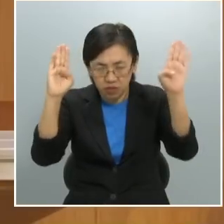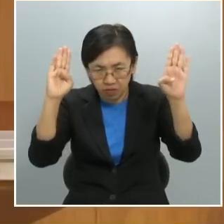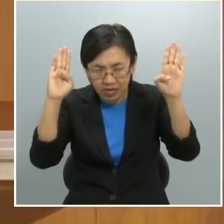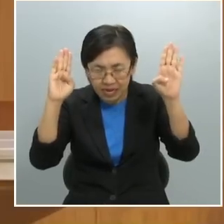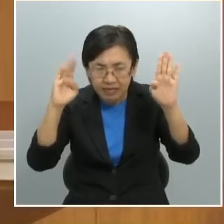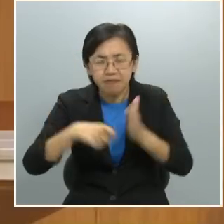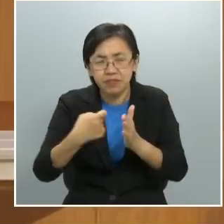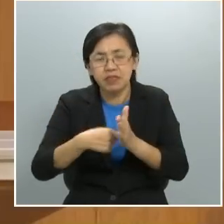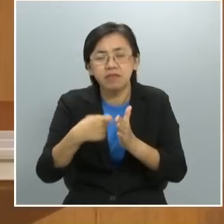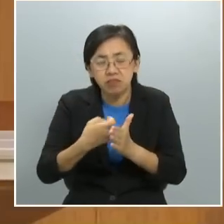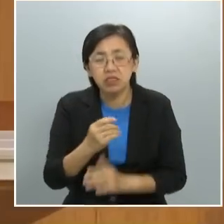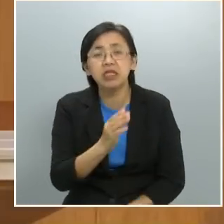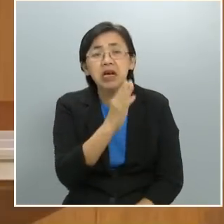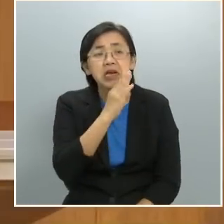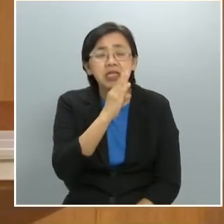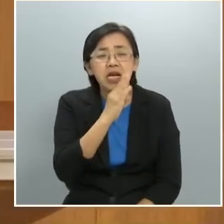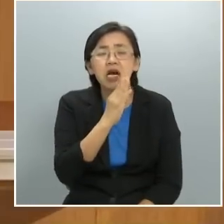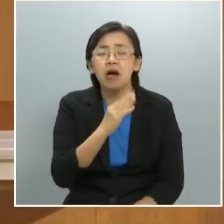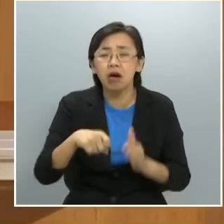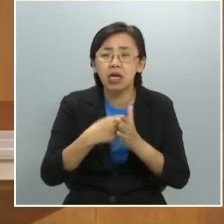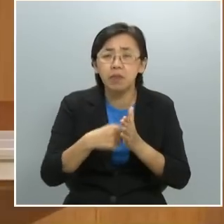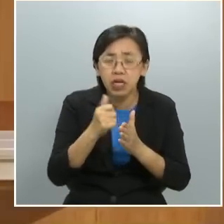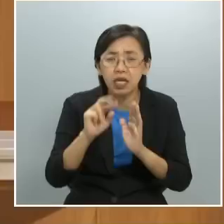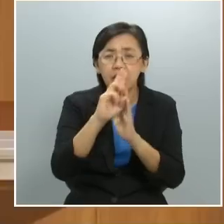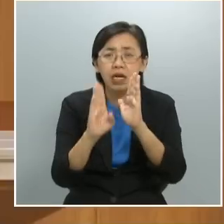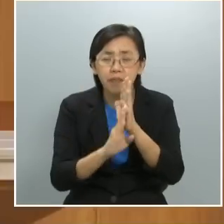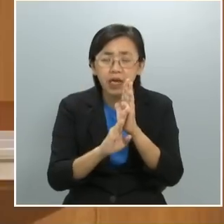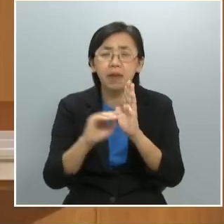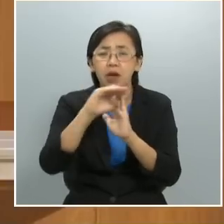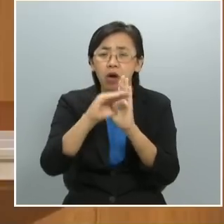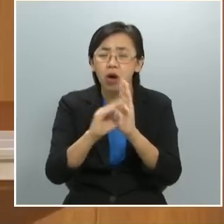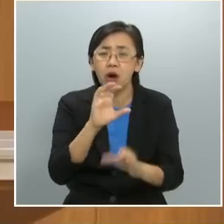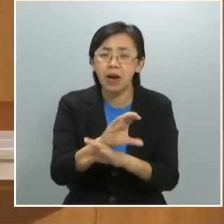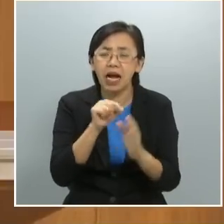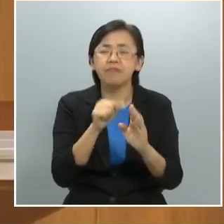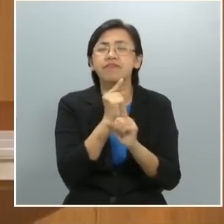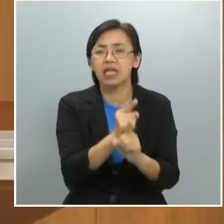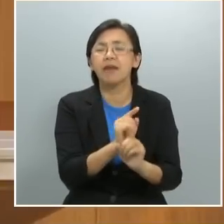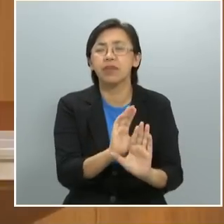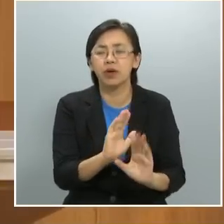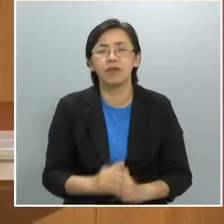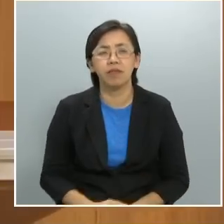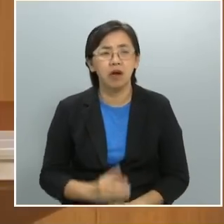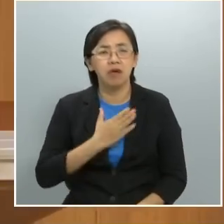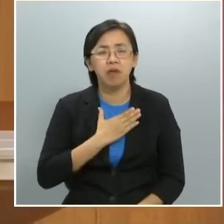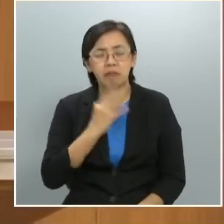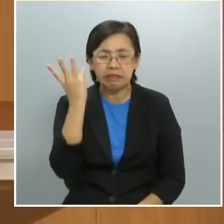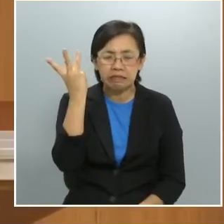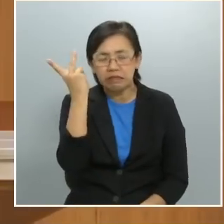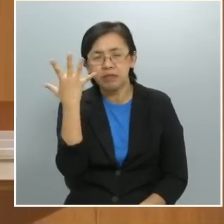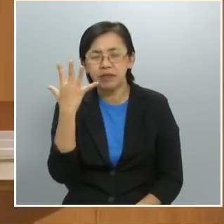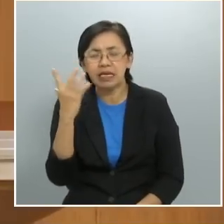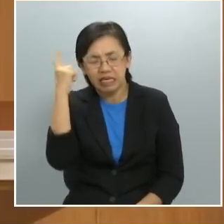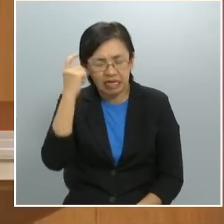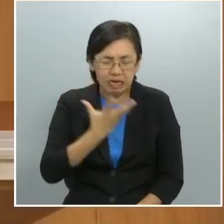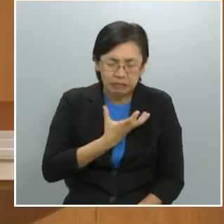ราะฉะนั้นสิ่งใดที่เป็นไปตามหลักการเป็นไปตามระเบียบข้อบังคับทุกท่านก็คงต้องปฏิบัติตามนั้นนะครับผมไม่ได้กังวลถึงเรื่องความกดดันหรือเก